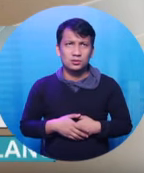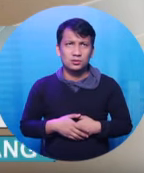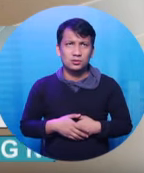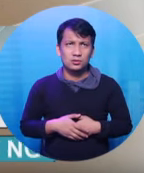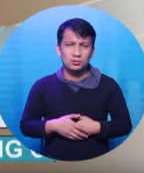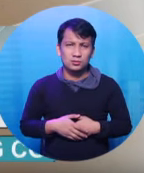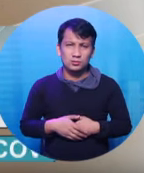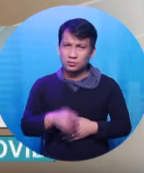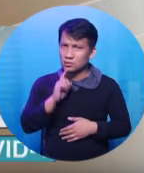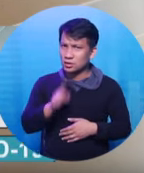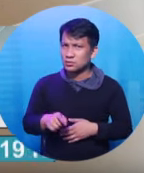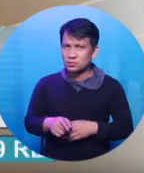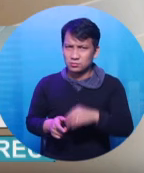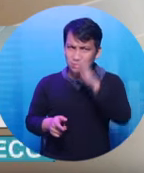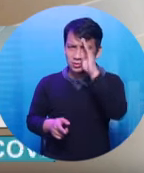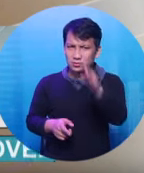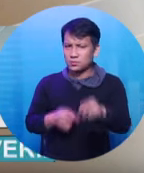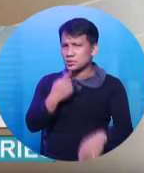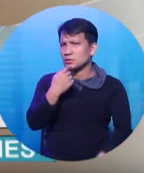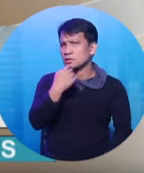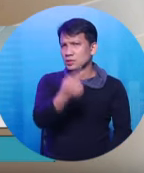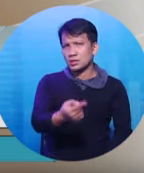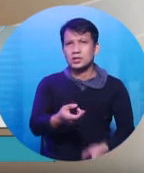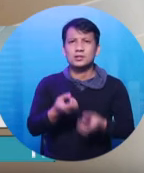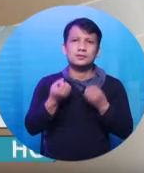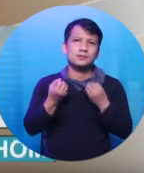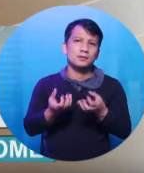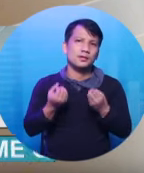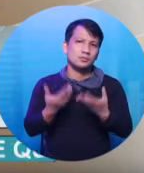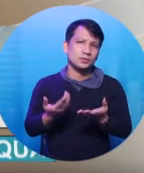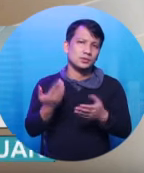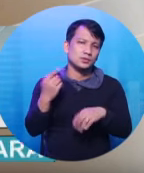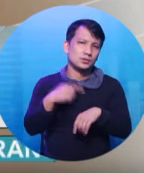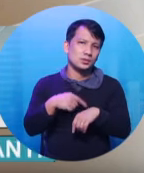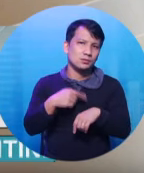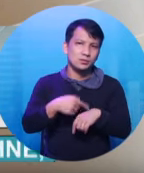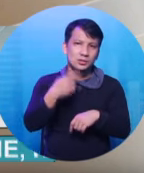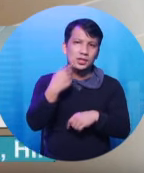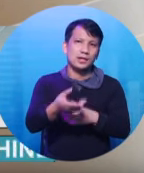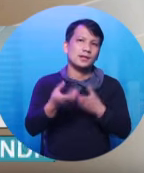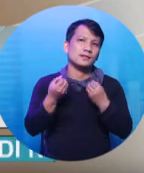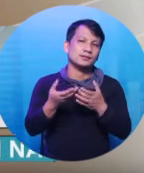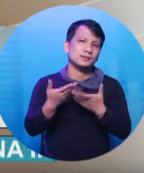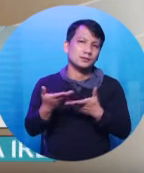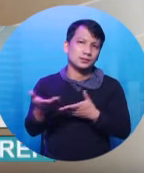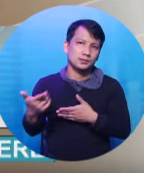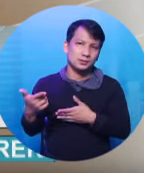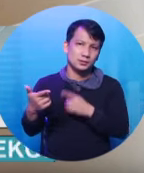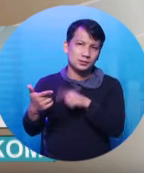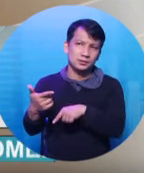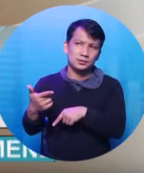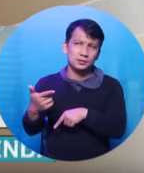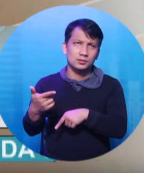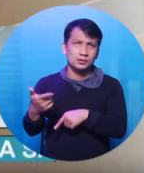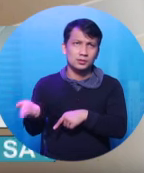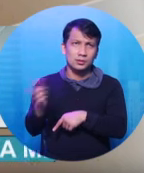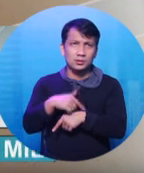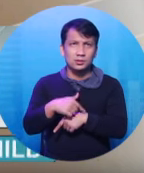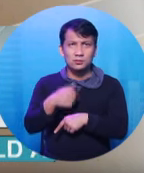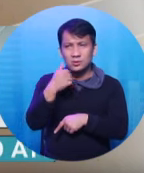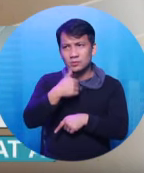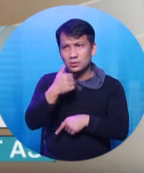Actually po, sir, nasabihan ko na po yan. Maraming business na po yan. Marami na po yung babaeng kinagago niya. Tapos